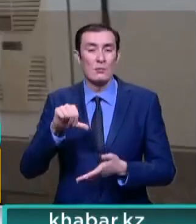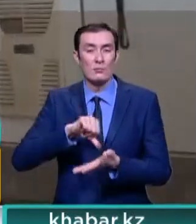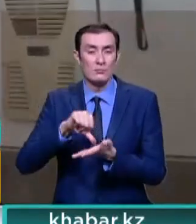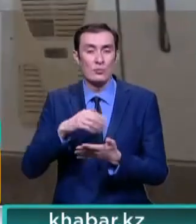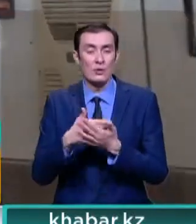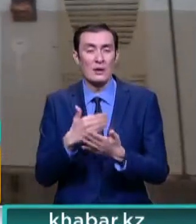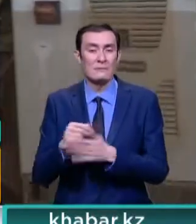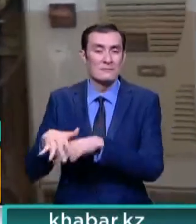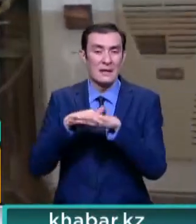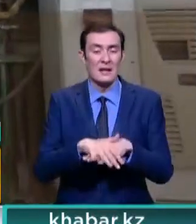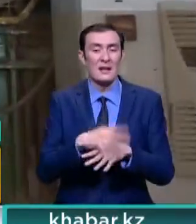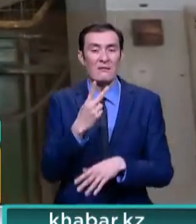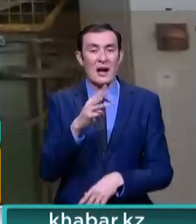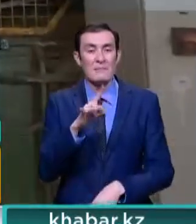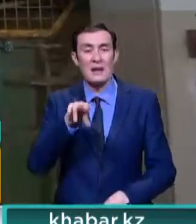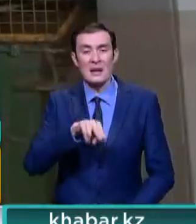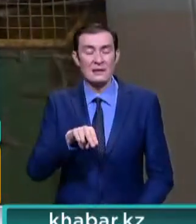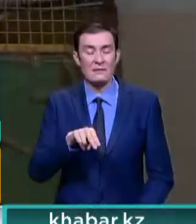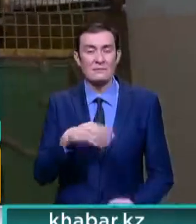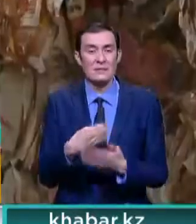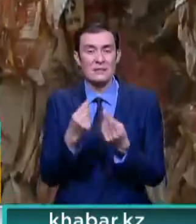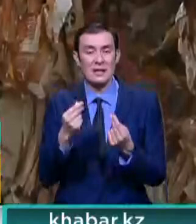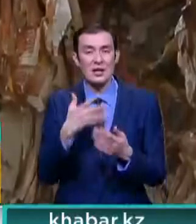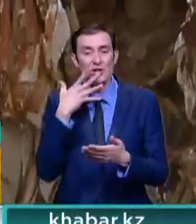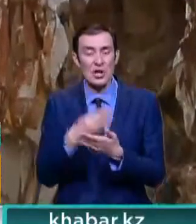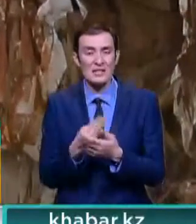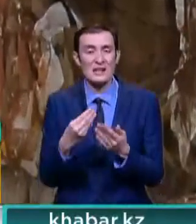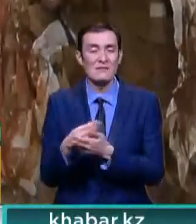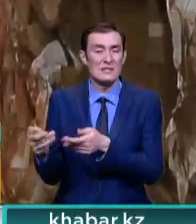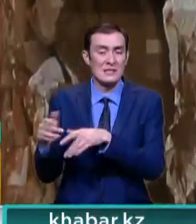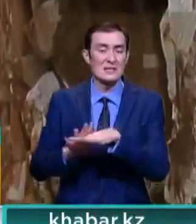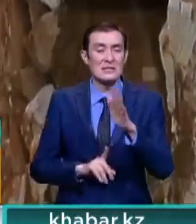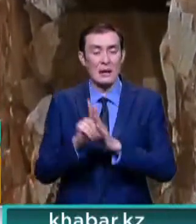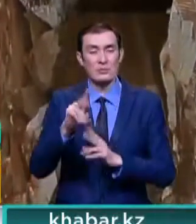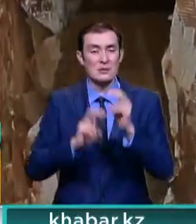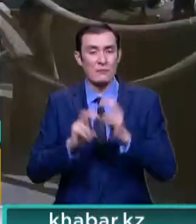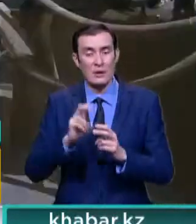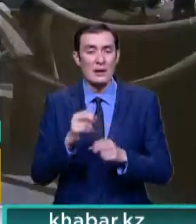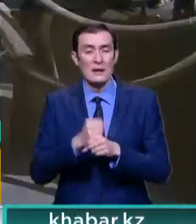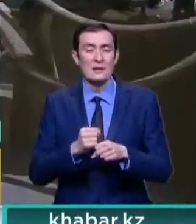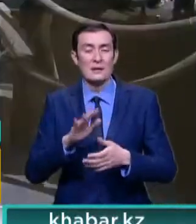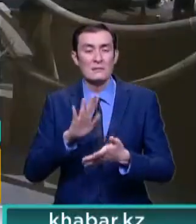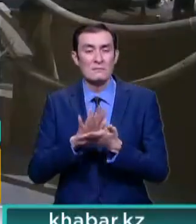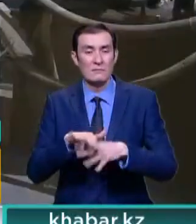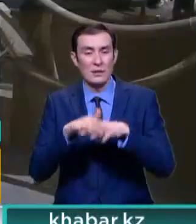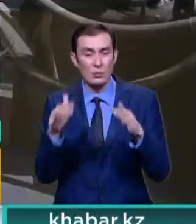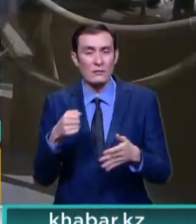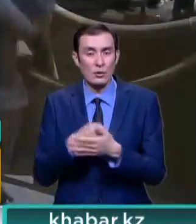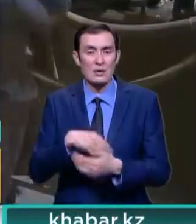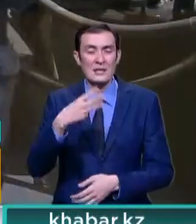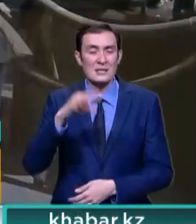около 2 миллиардов частных инвестиций. Запуск заводов позволит увеличить дело переработки твердобытовых отходов